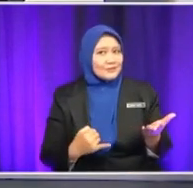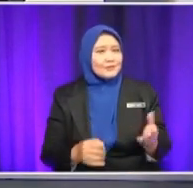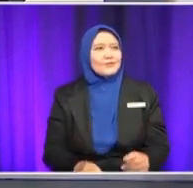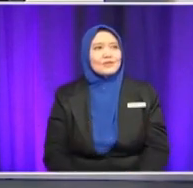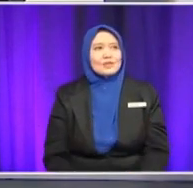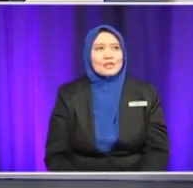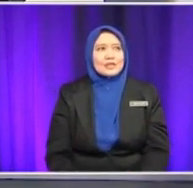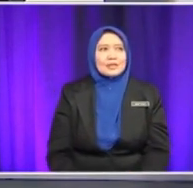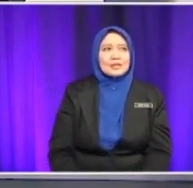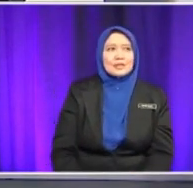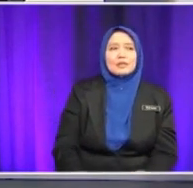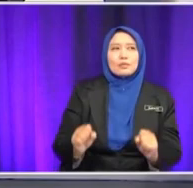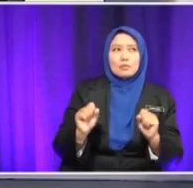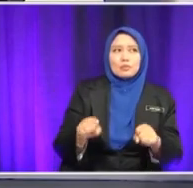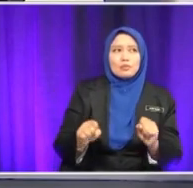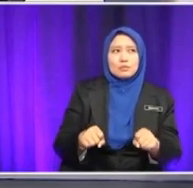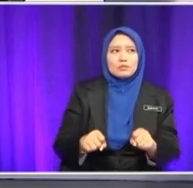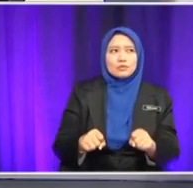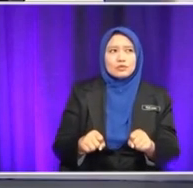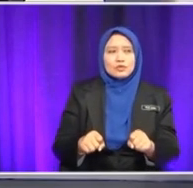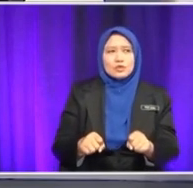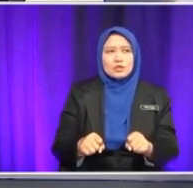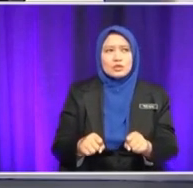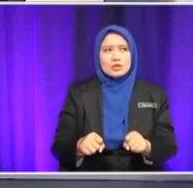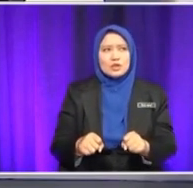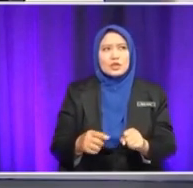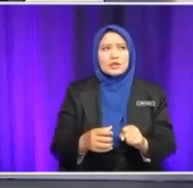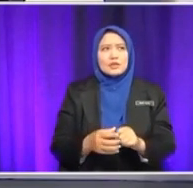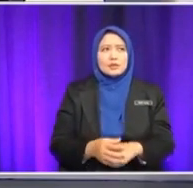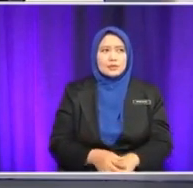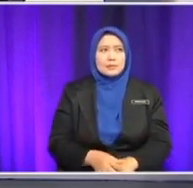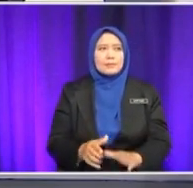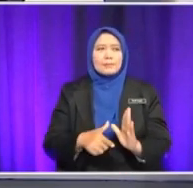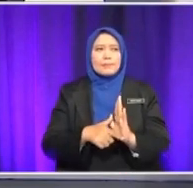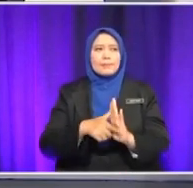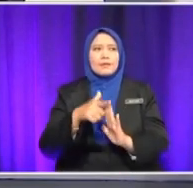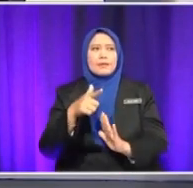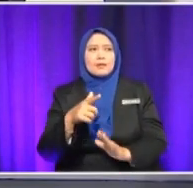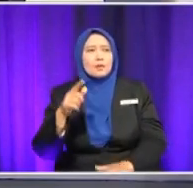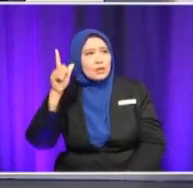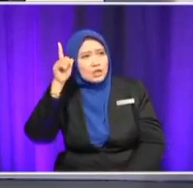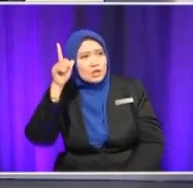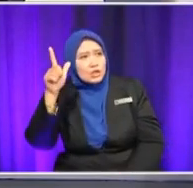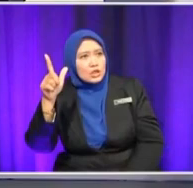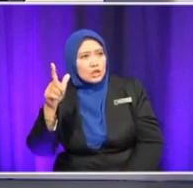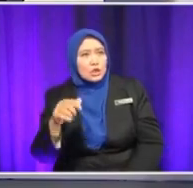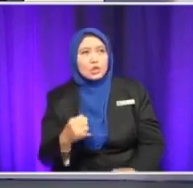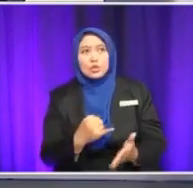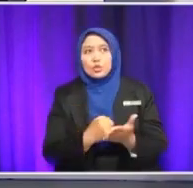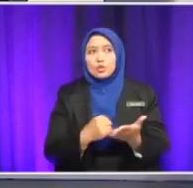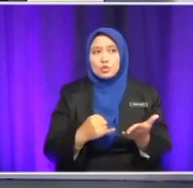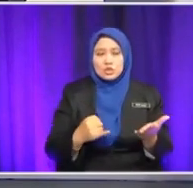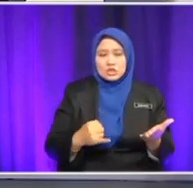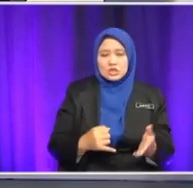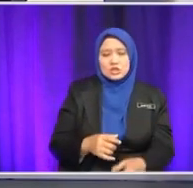nih dia memang eee dia punya kelebihan dia dari segi lukisan dan ruang-ruang yang adil lah